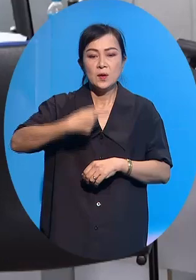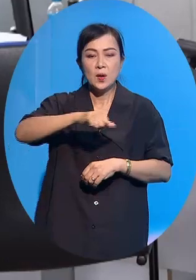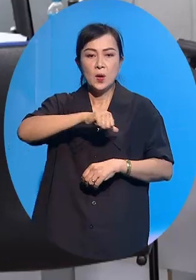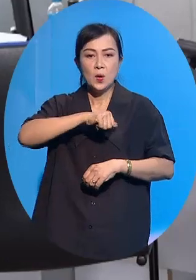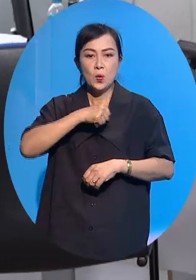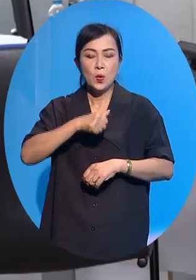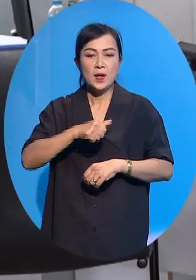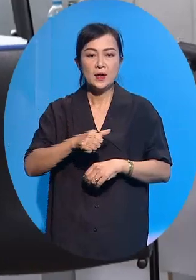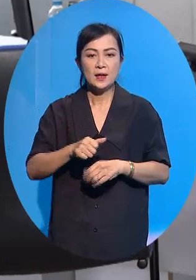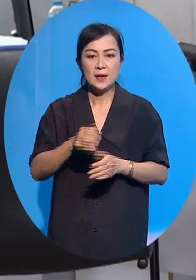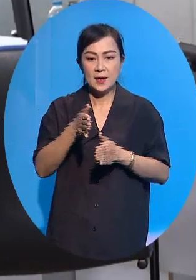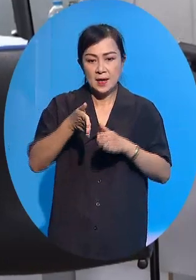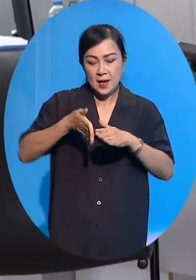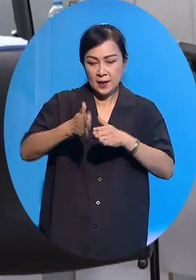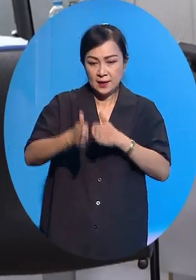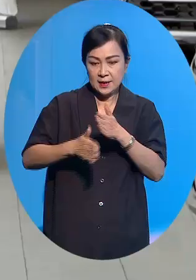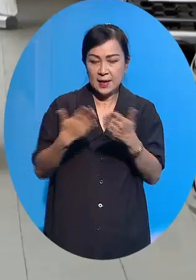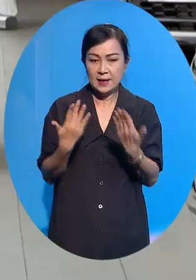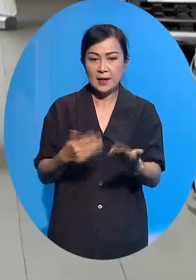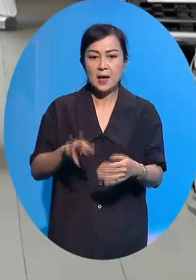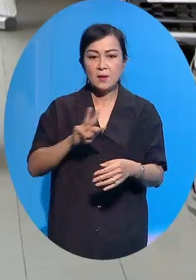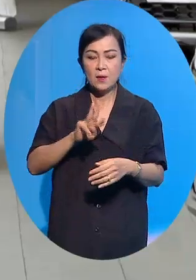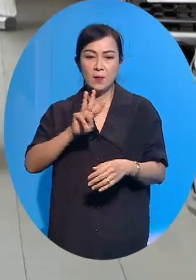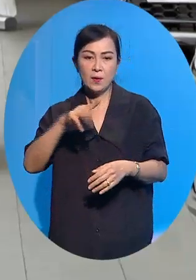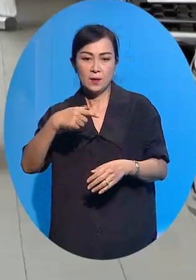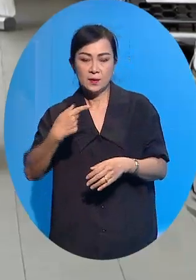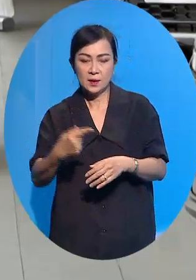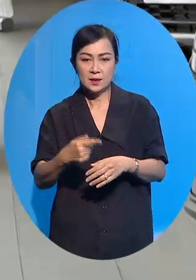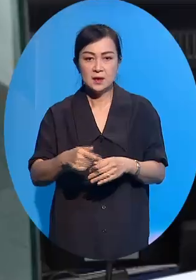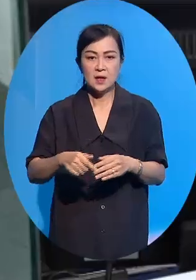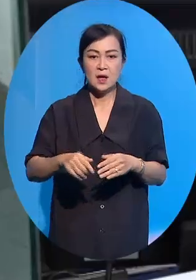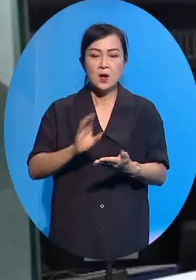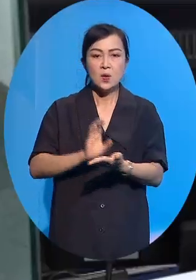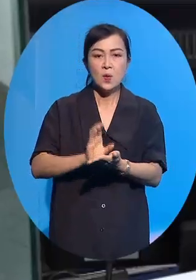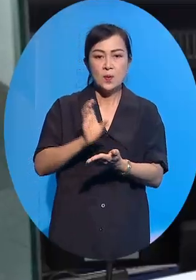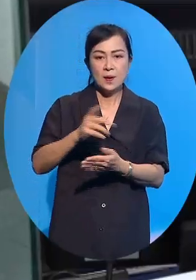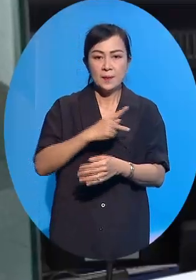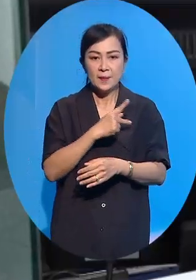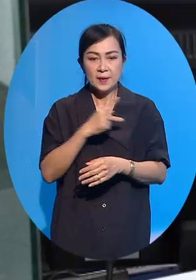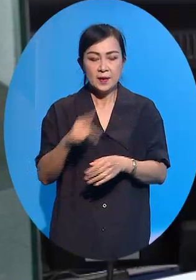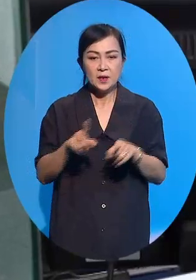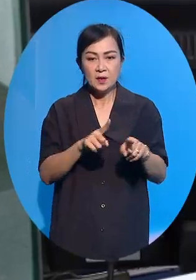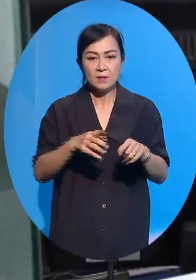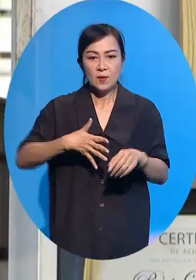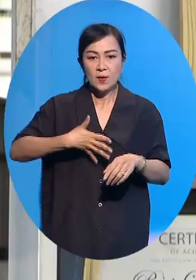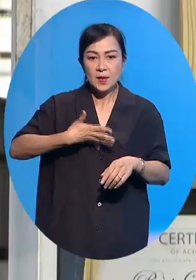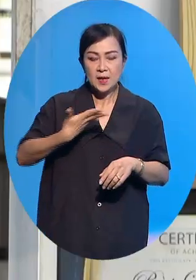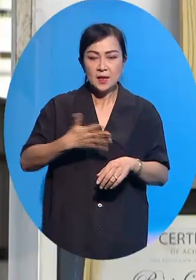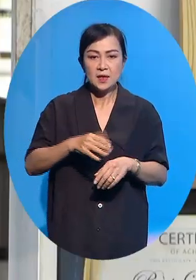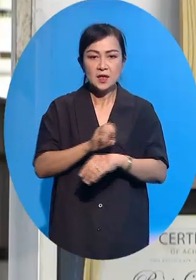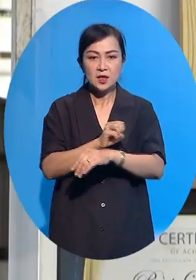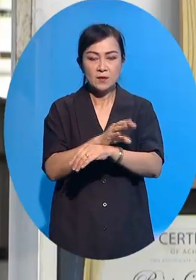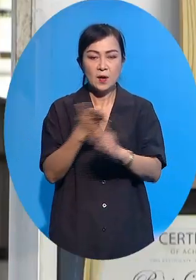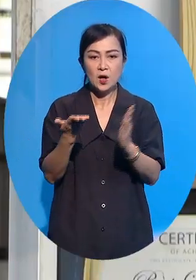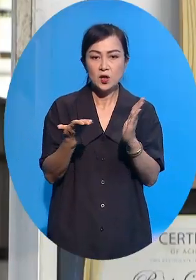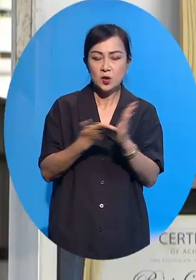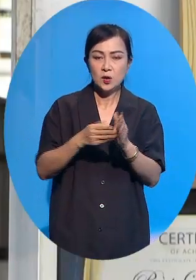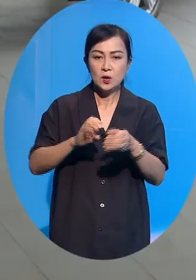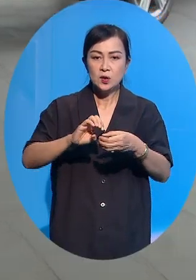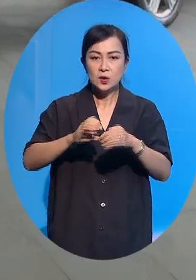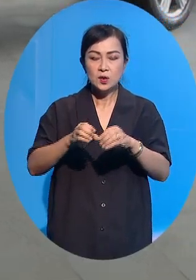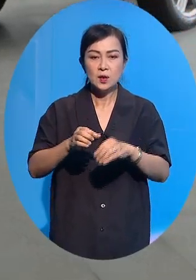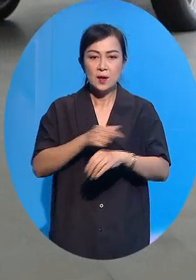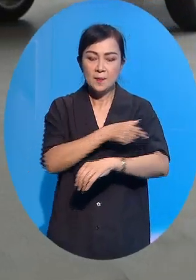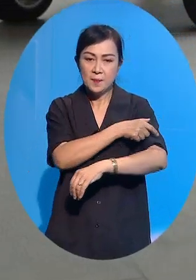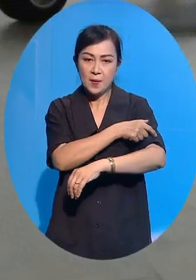lý 3S của hãng xe này. Volkswagen Bình Dương là một trong những showroom cung cấp đến khách hàng nhiều dịch vụ tiện ích như tư vấn, giới thiệu, sửa chữa,